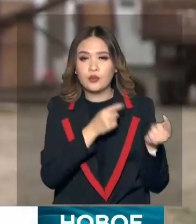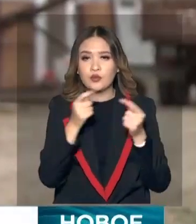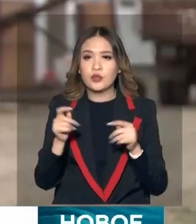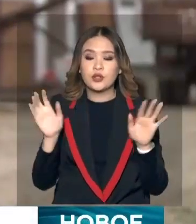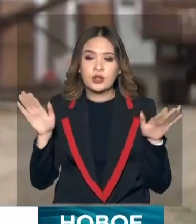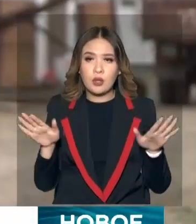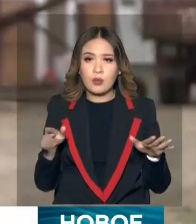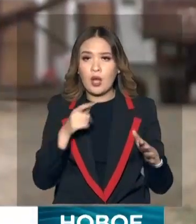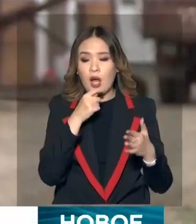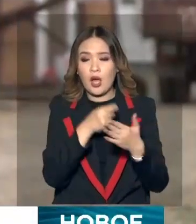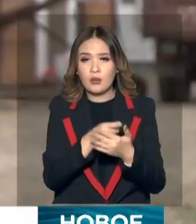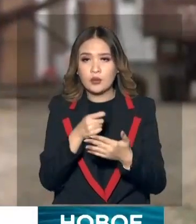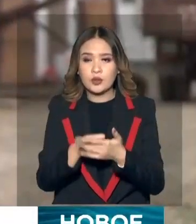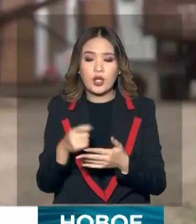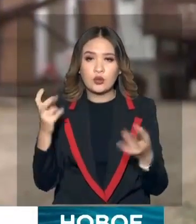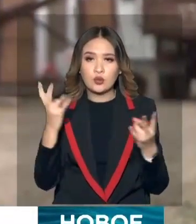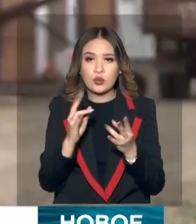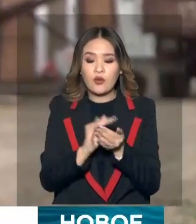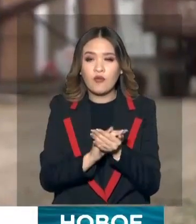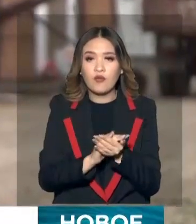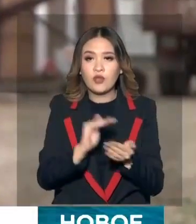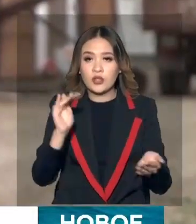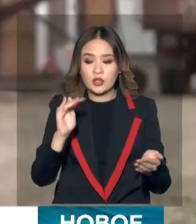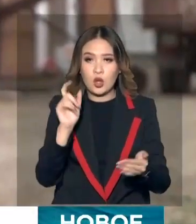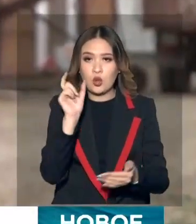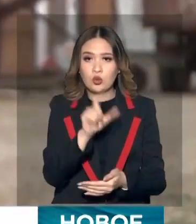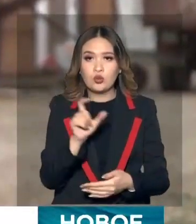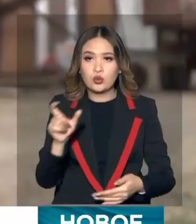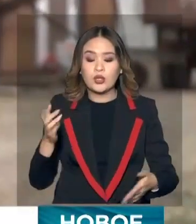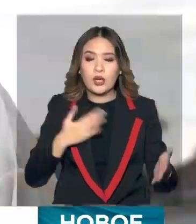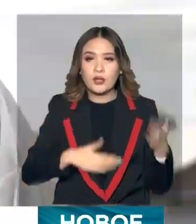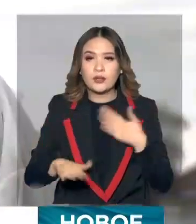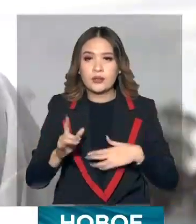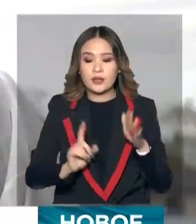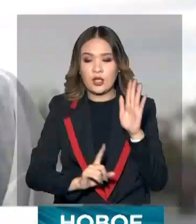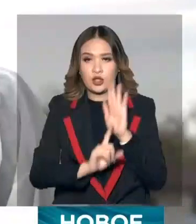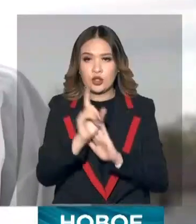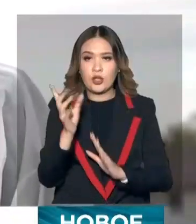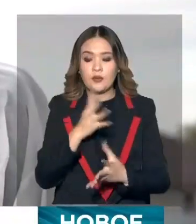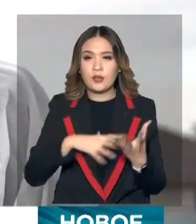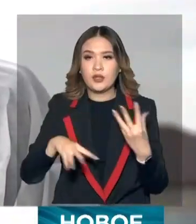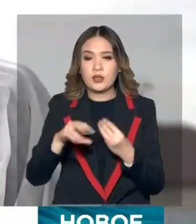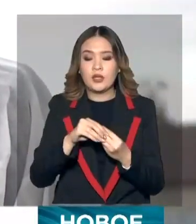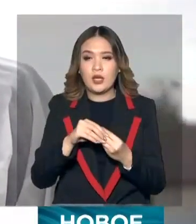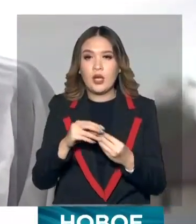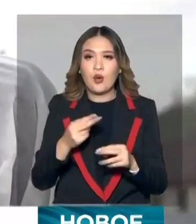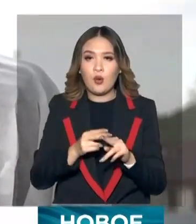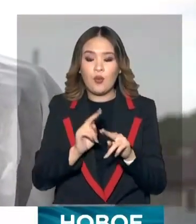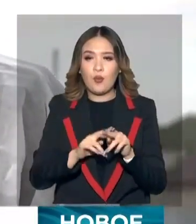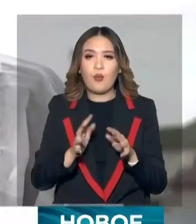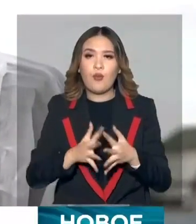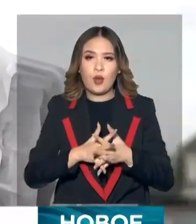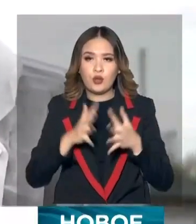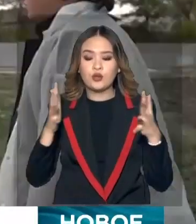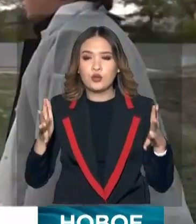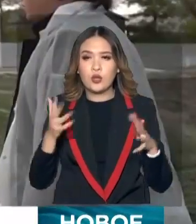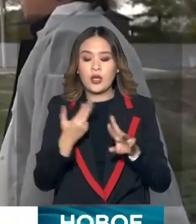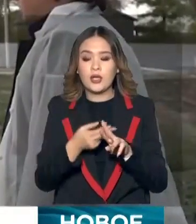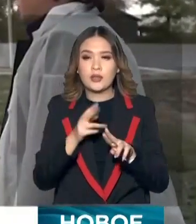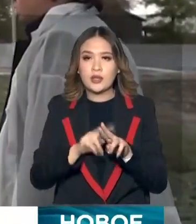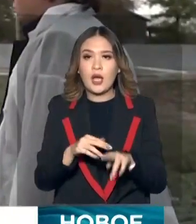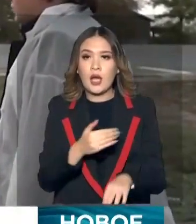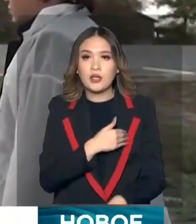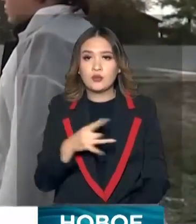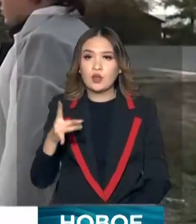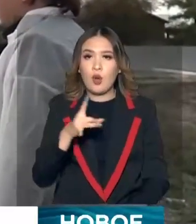корма. Задача жителей – вырастить птицу. Люди с удовольствием начинают свое дело вместе с нами. Поэтому спрос большой на продукцию. Хотим свой